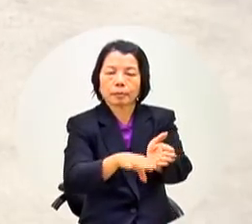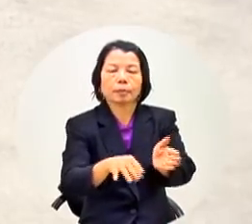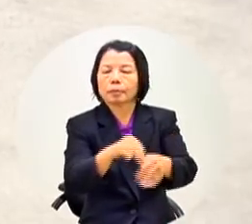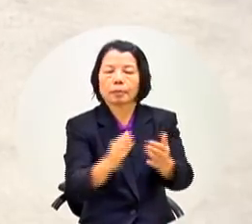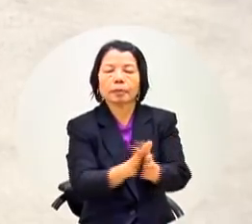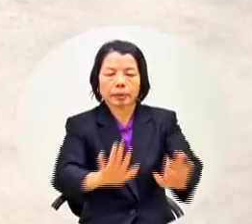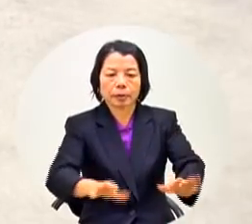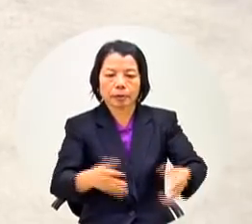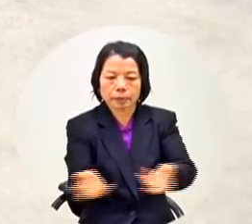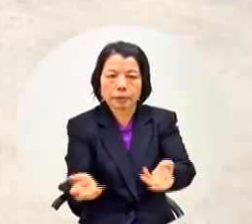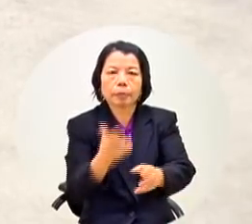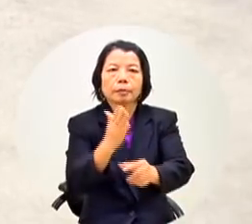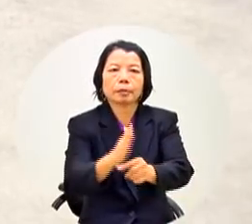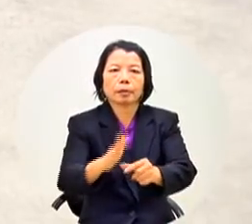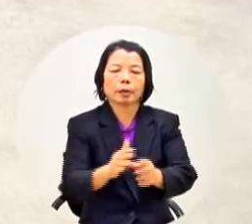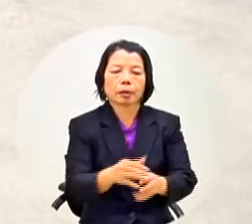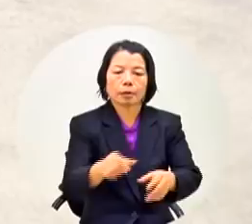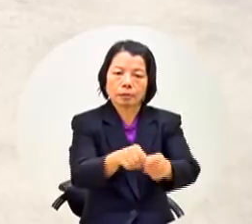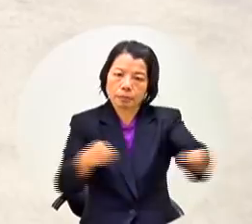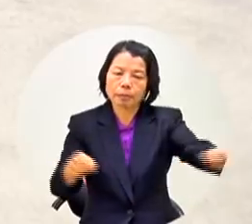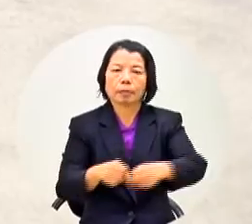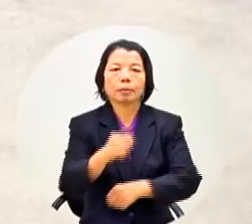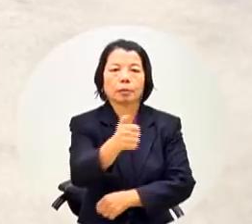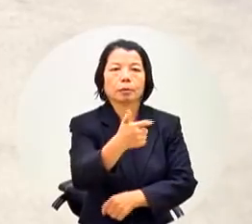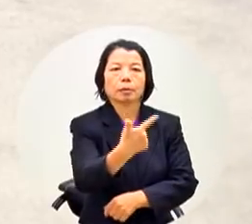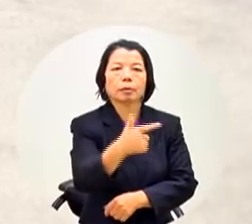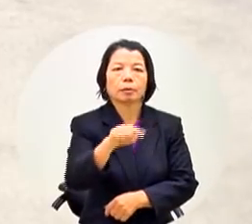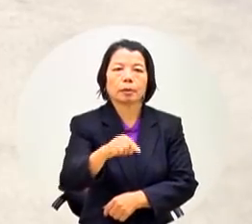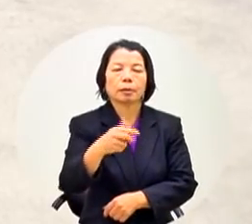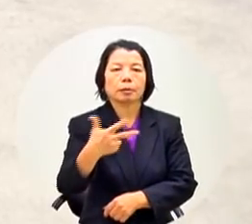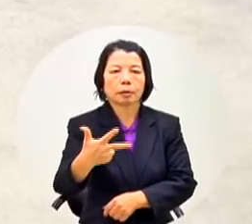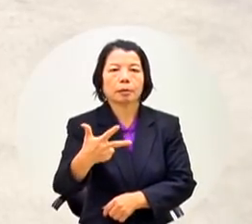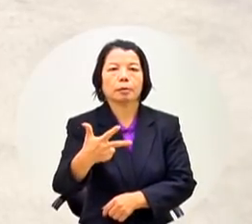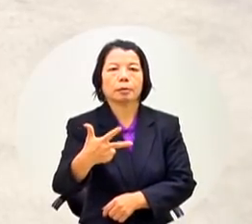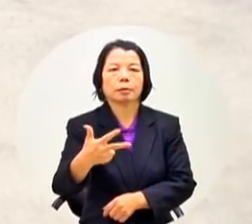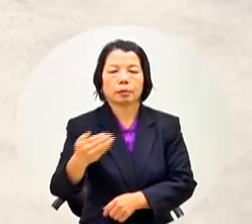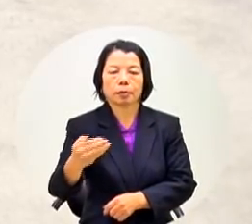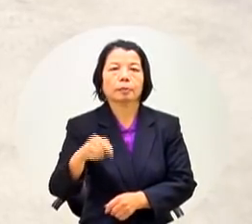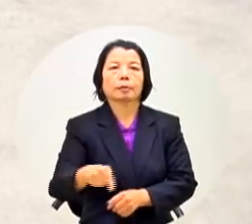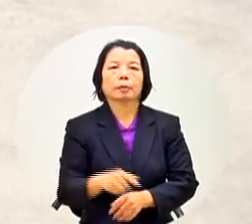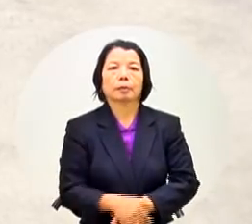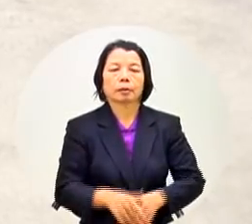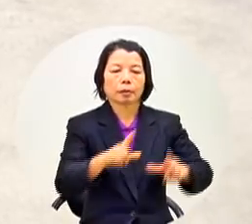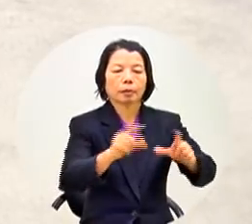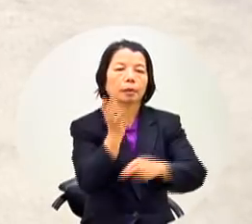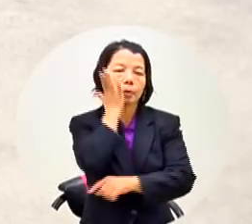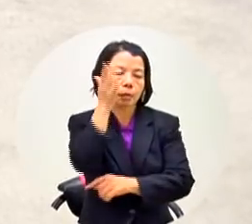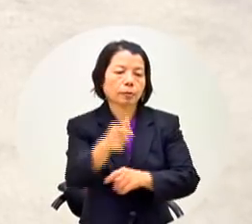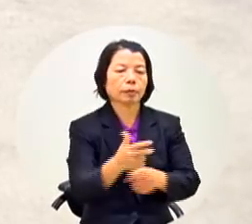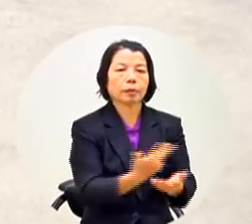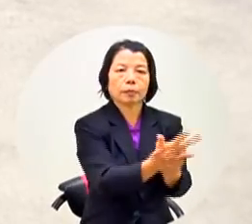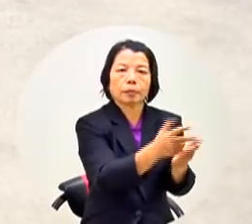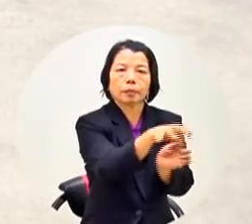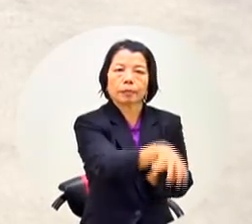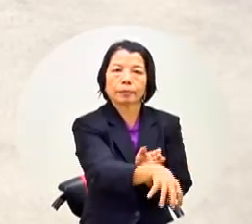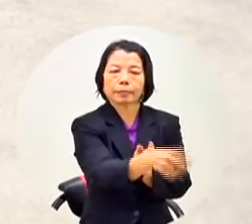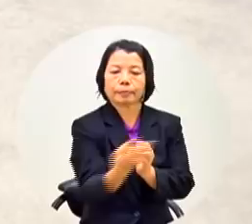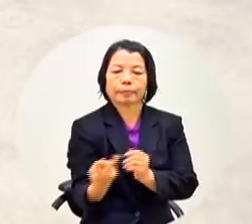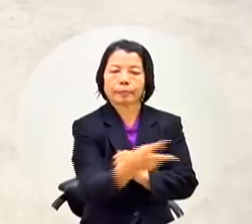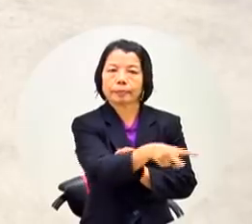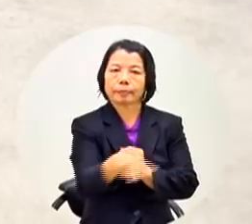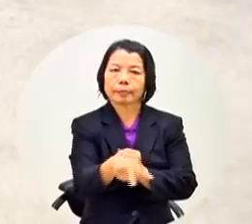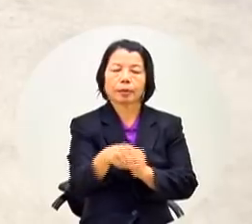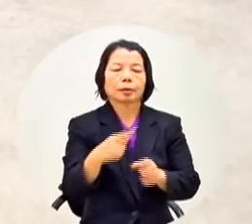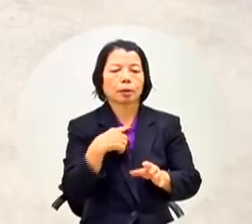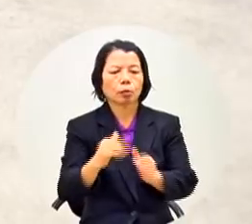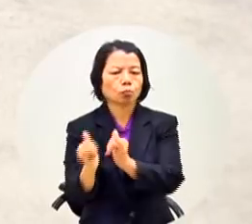56.79。那至于大顺路以及美术馆路部分那因为当地居民对于整个布设会造成